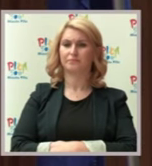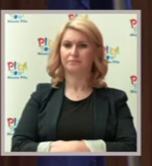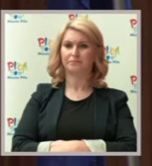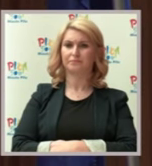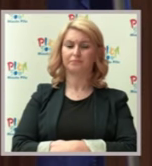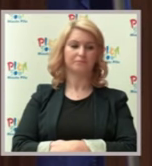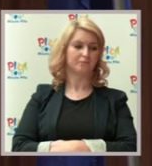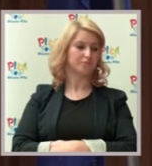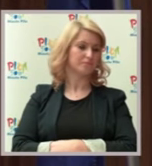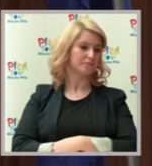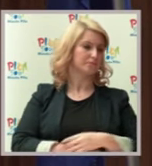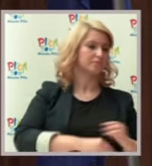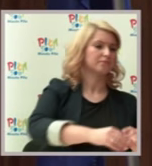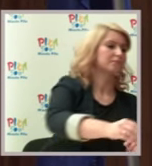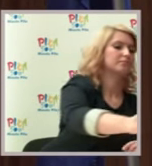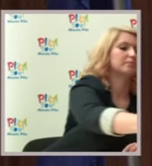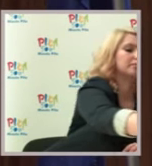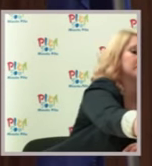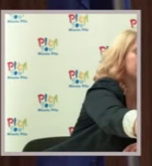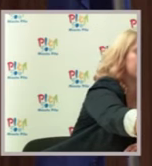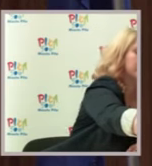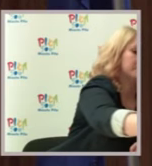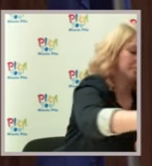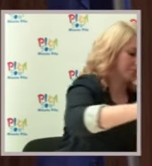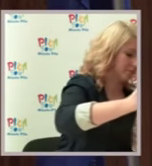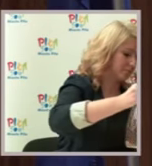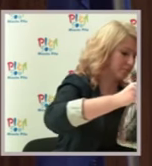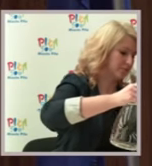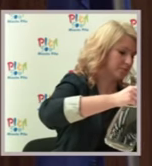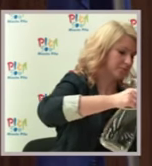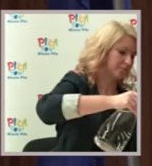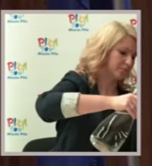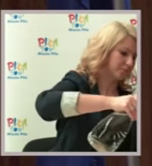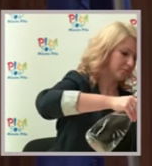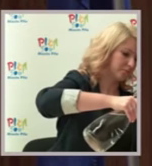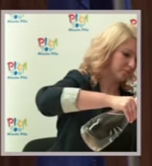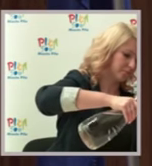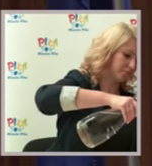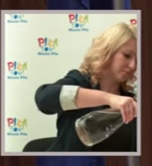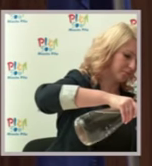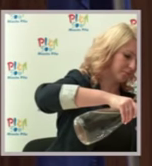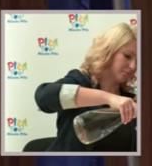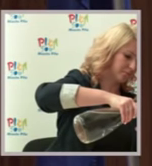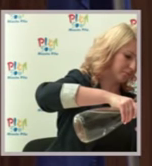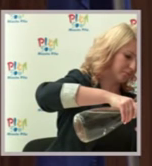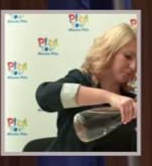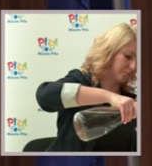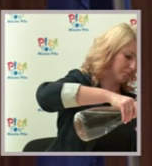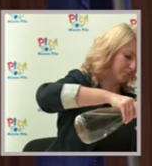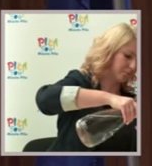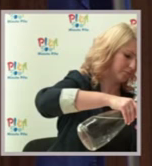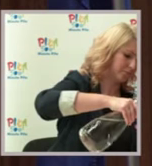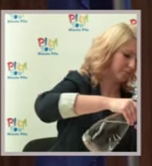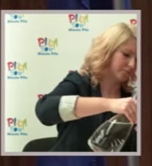prowadzoną przez organizmy zależne od miasta, ale takie, które powstały w ostatnim czasie na